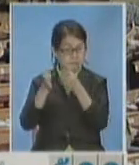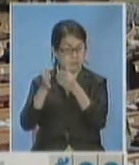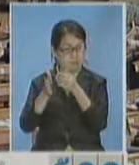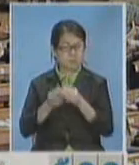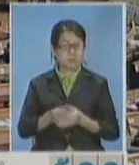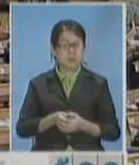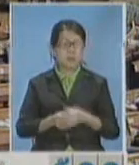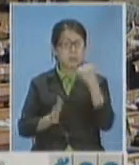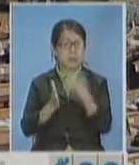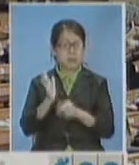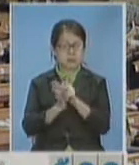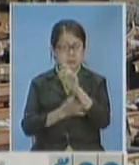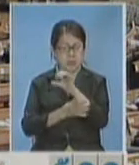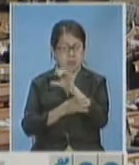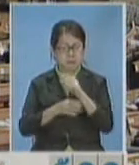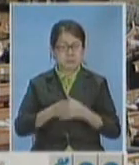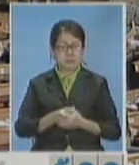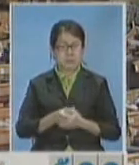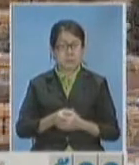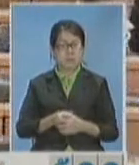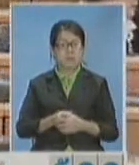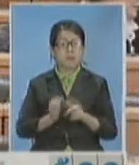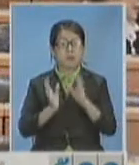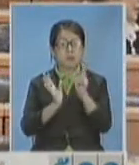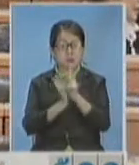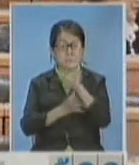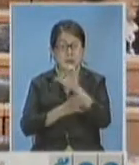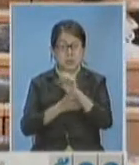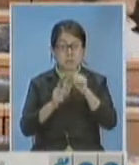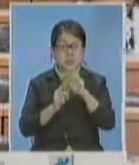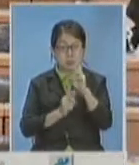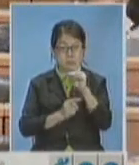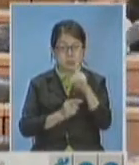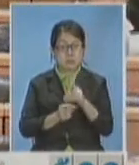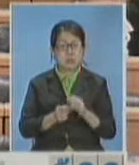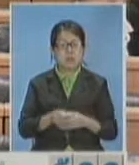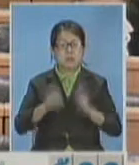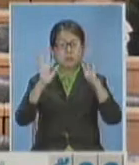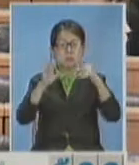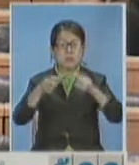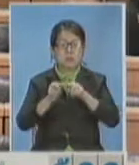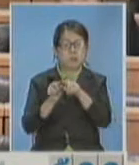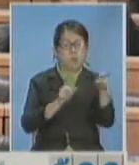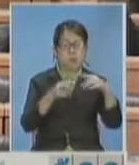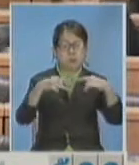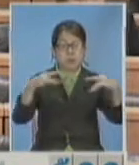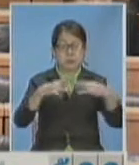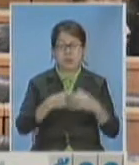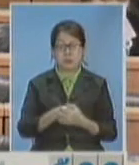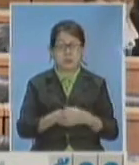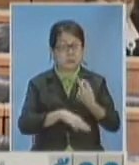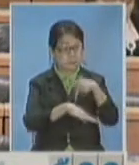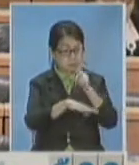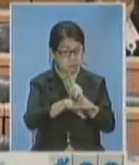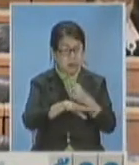ายทำผิดข้อบังคับข้อที่61อภิปรายนอกประเด็นท่านประธานที่เคารพครับท่านประธาน